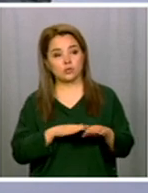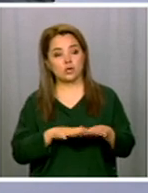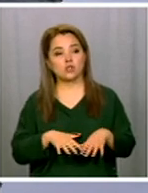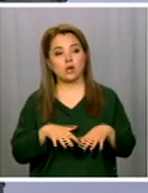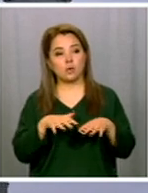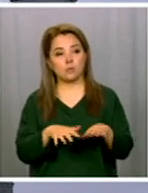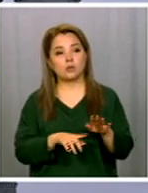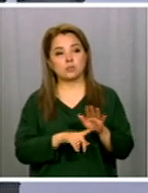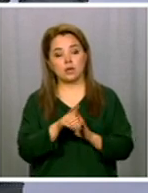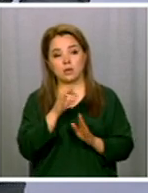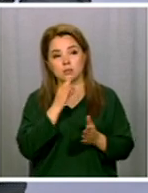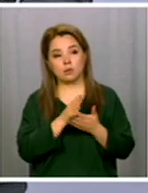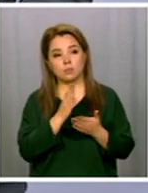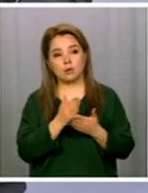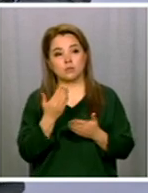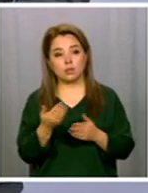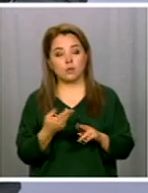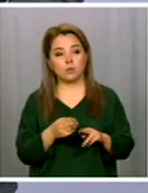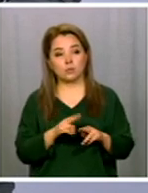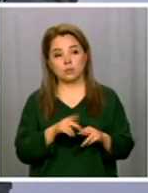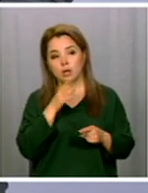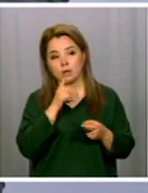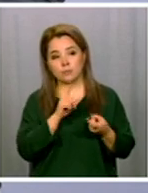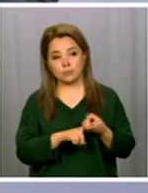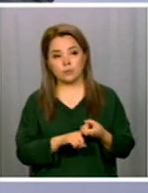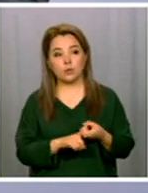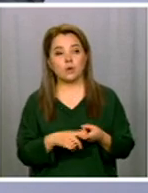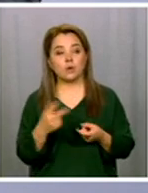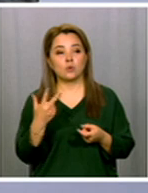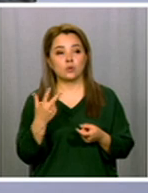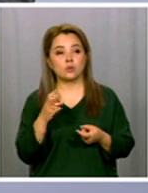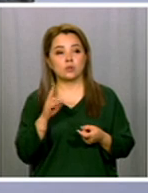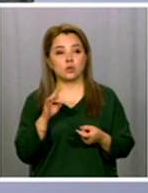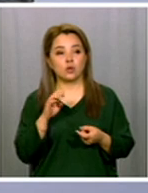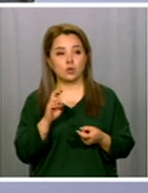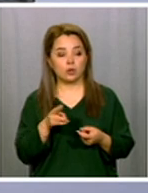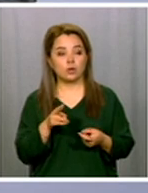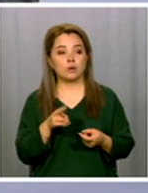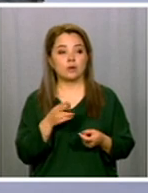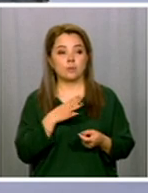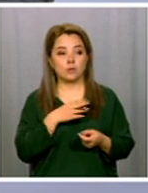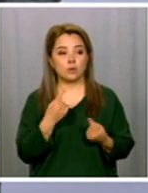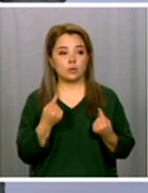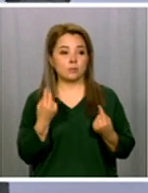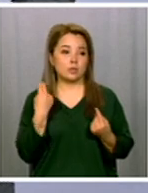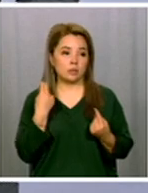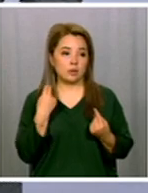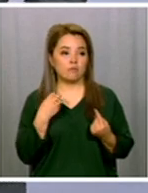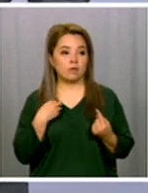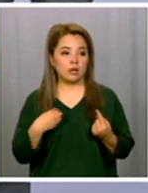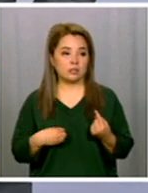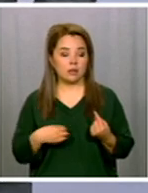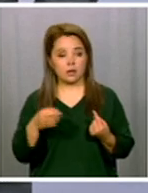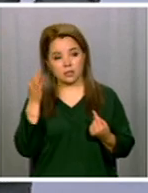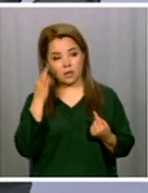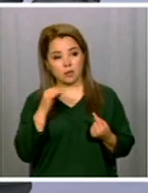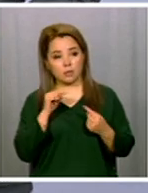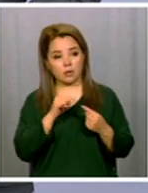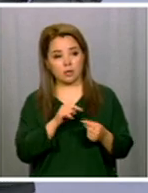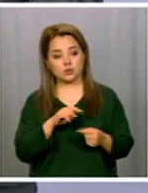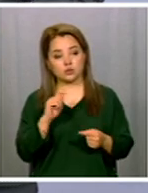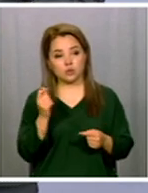басталды. Және осы уақытта 3 қыркүйекте Ұлыбритания мен Франция Германияға қарсы соғыс